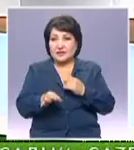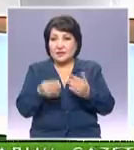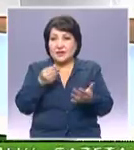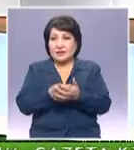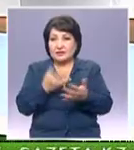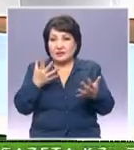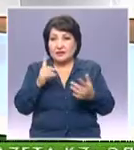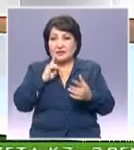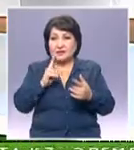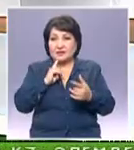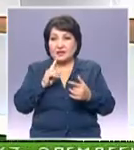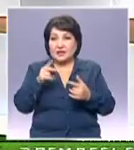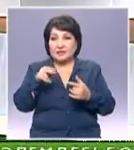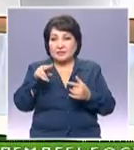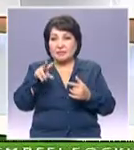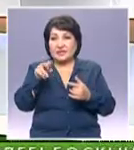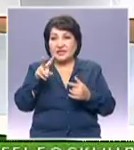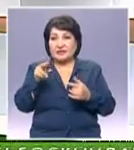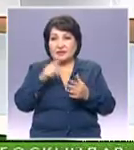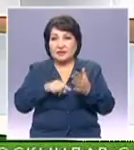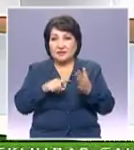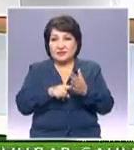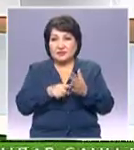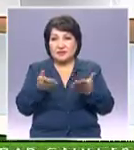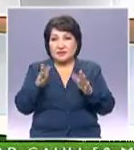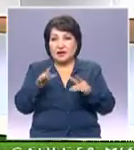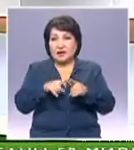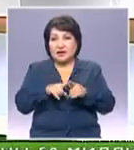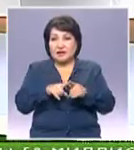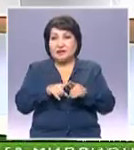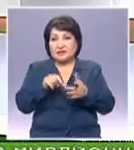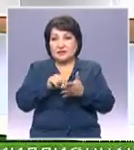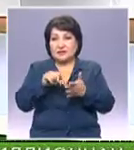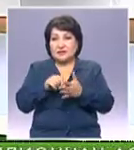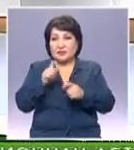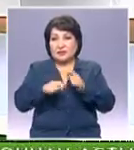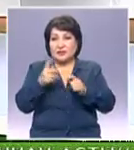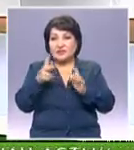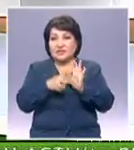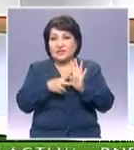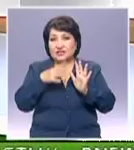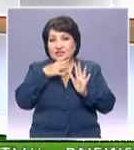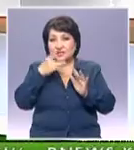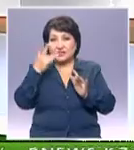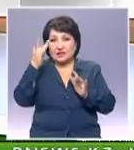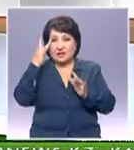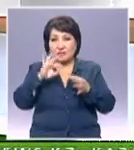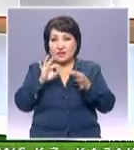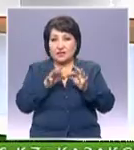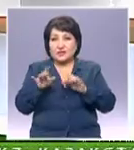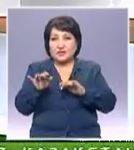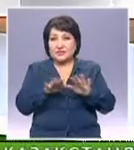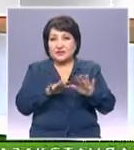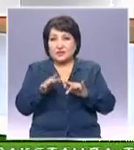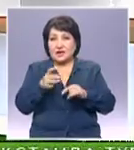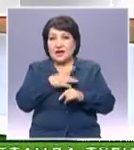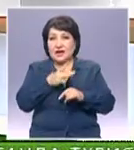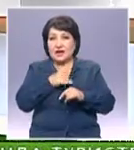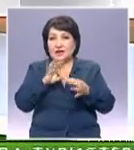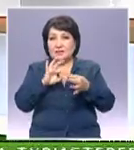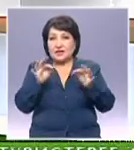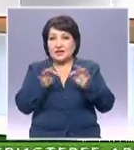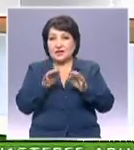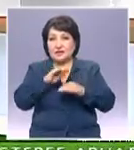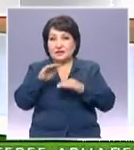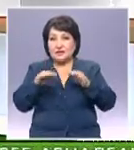бағаланған. Әзірге Бейжің қаласы басты қарсыласымыз, алайда сарапшылар 2008 жылы жазғы олимпиаданы өткізгендіктен ақ олимпиаданың аспан